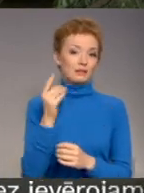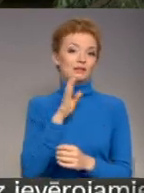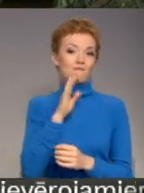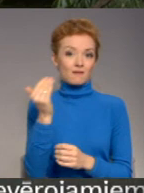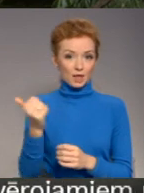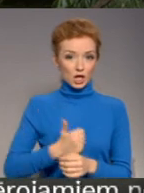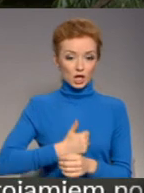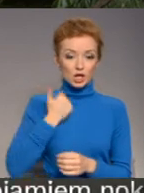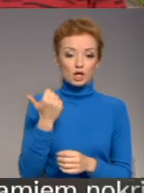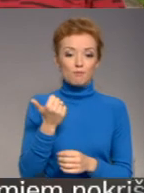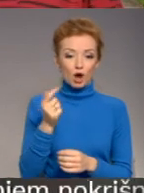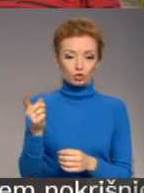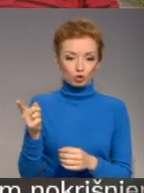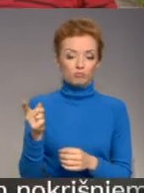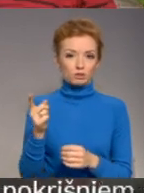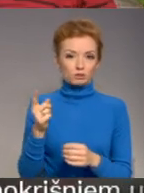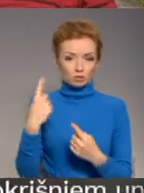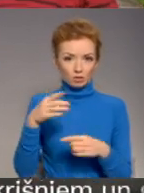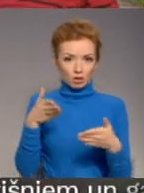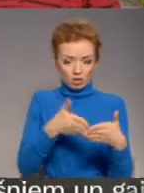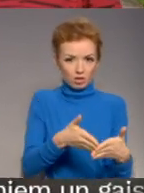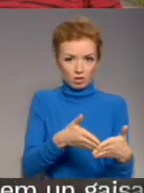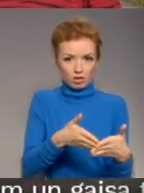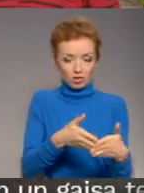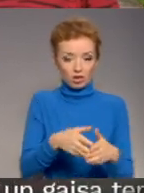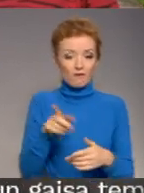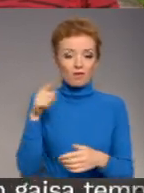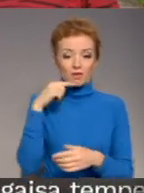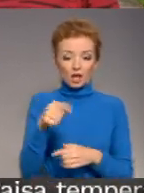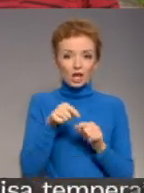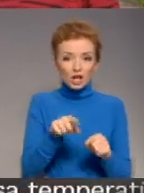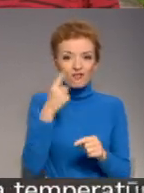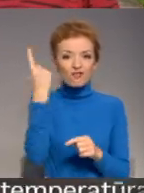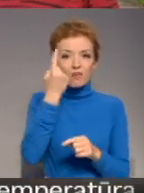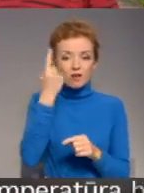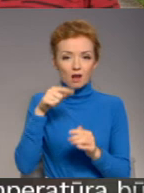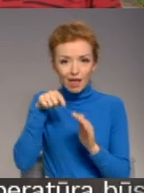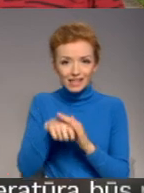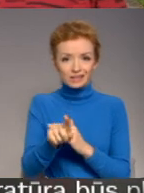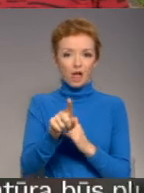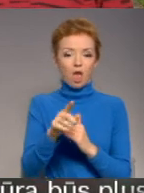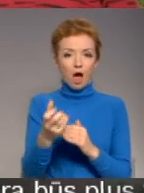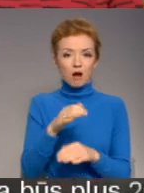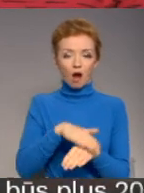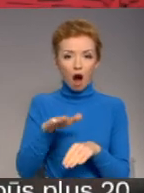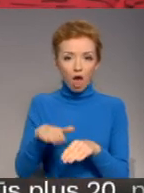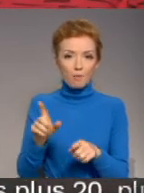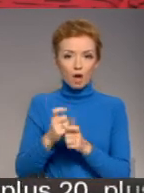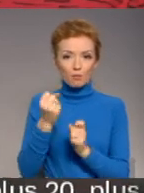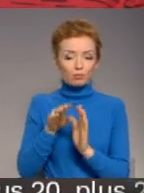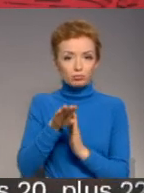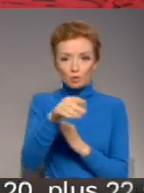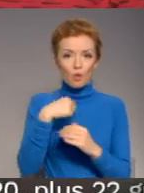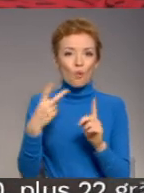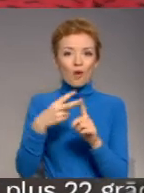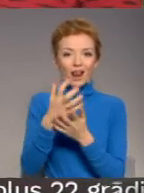koks padarīja par sprostu. Man šī ir vienīgā izeja no mājas, vienalga ar kājām vai mašīnu, mūsu zemē izejas uz citu